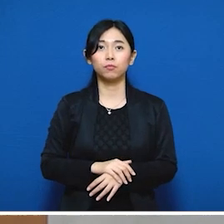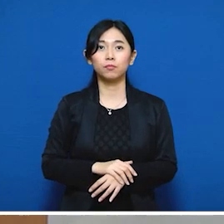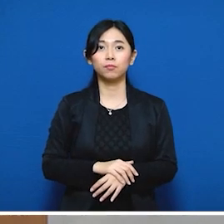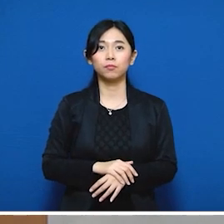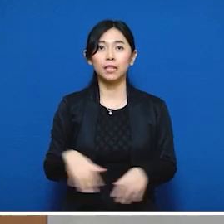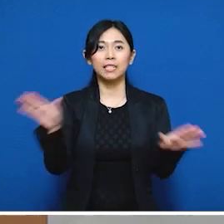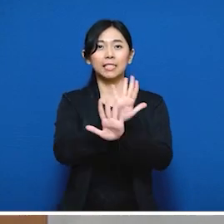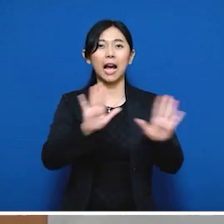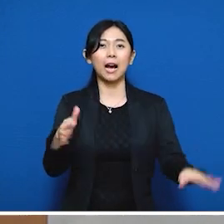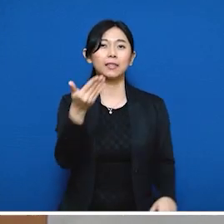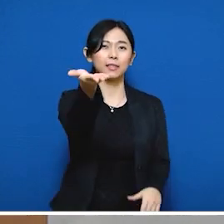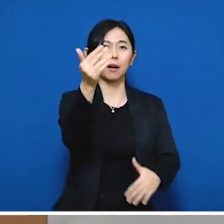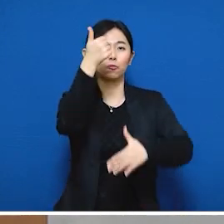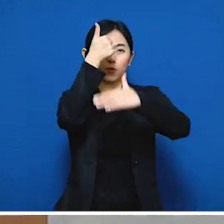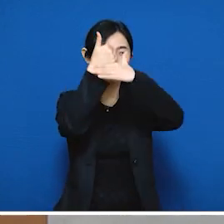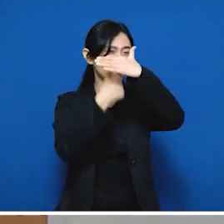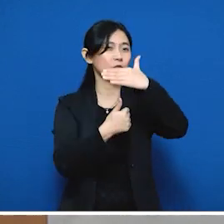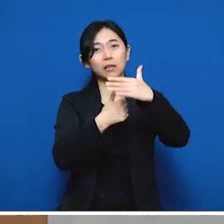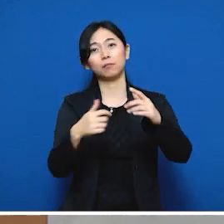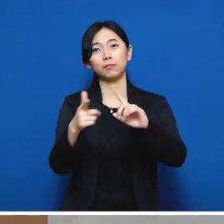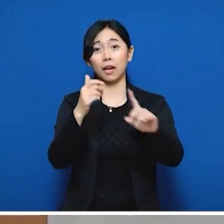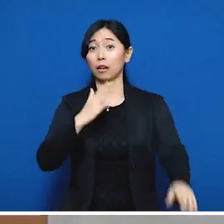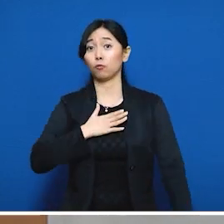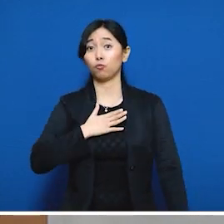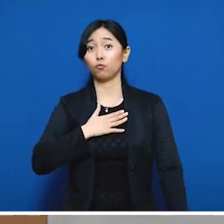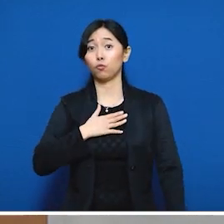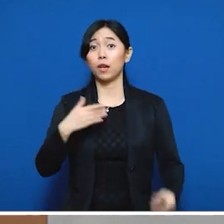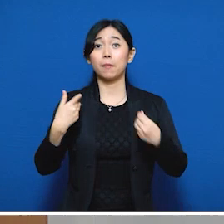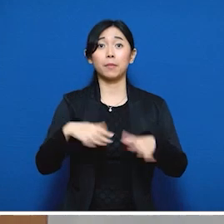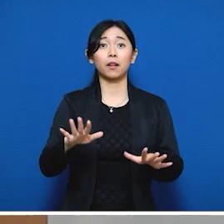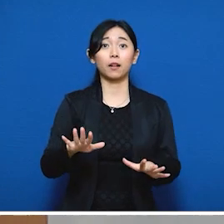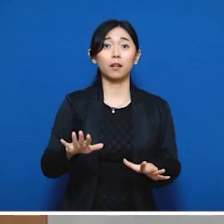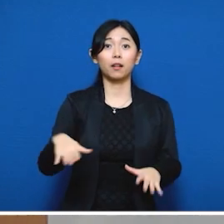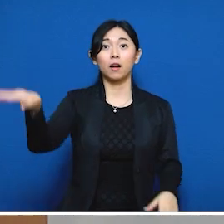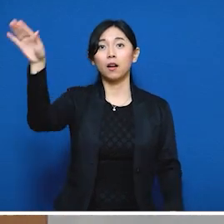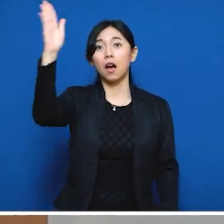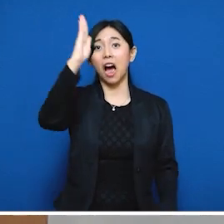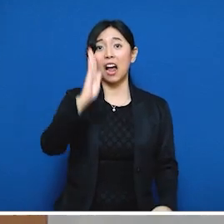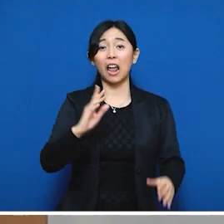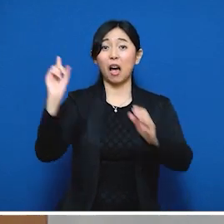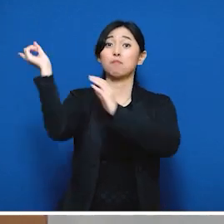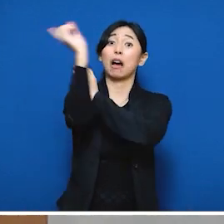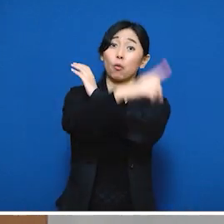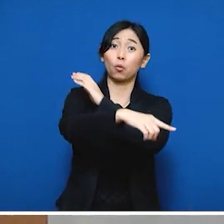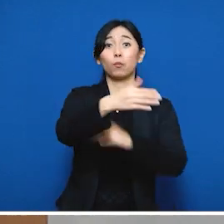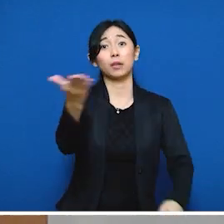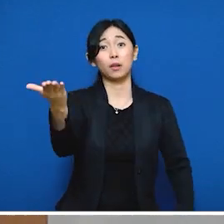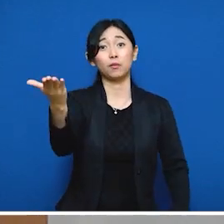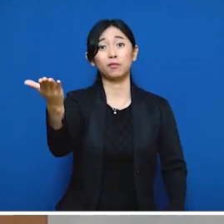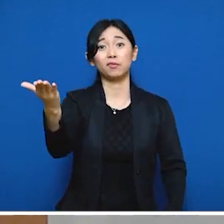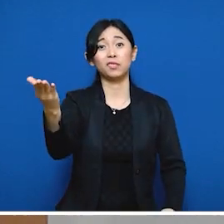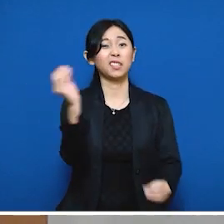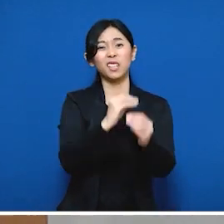Janganlah kau sembunyikan kepadaku. Kiranya beginilah Allah menghukum engkau,